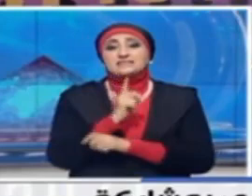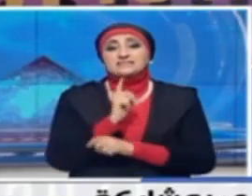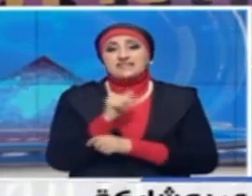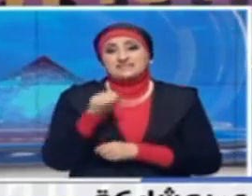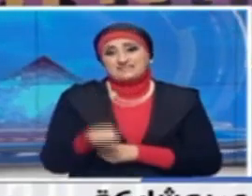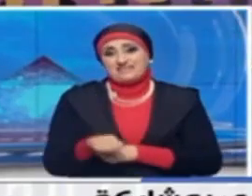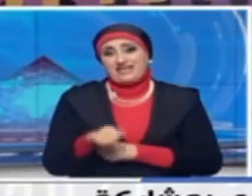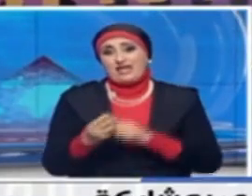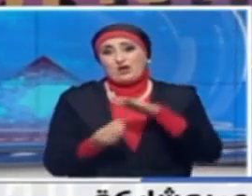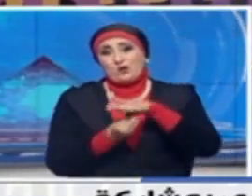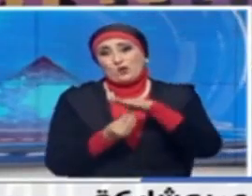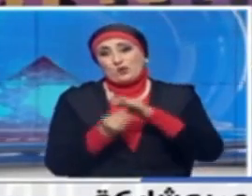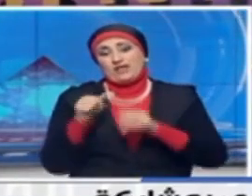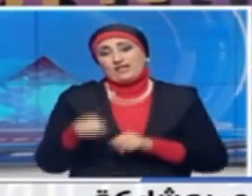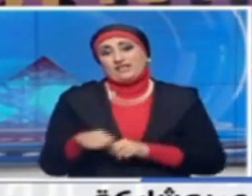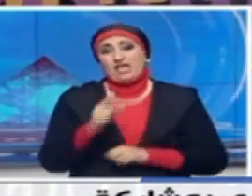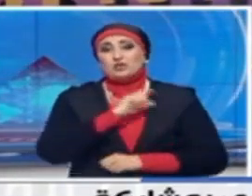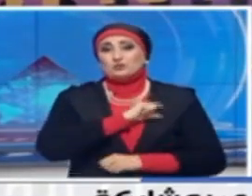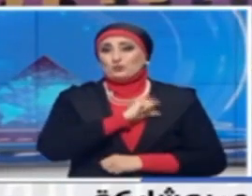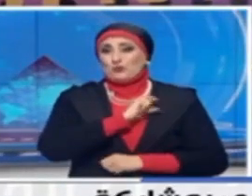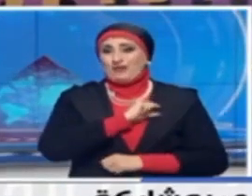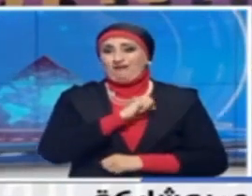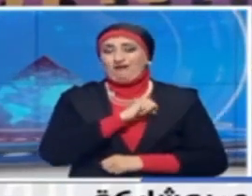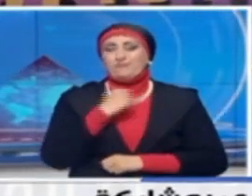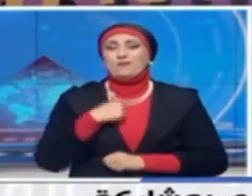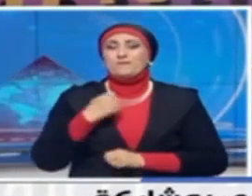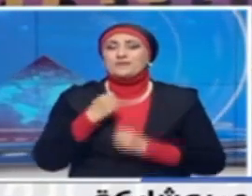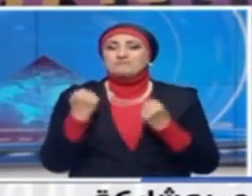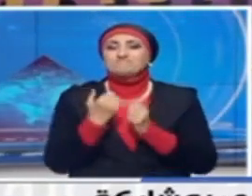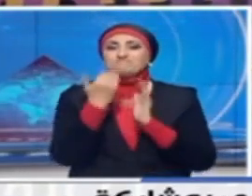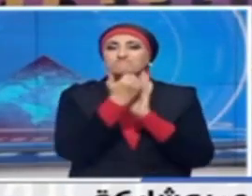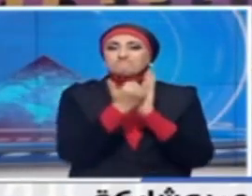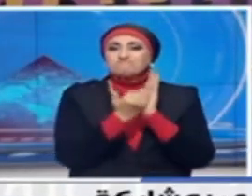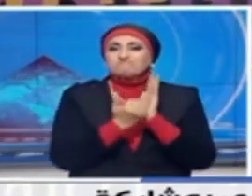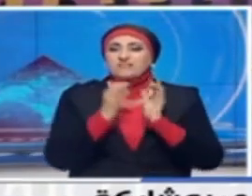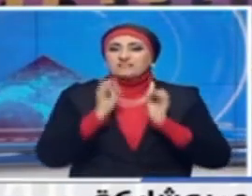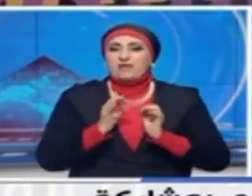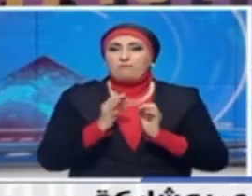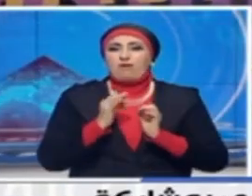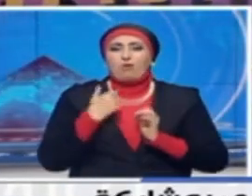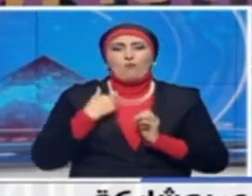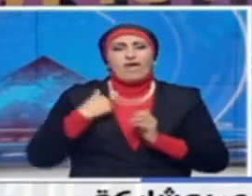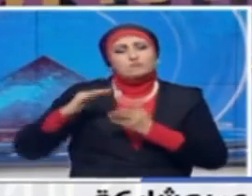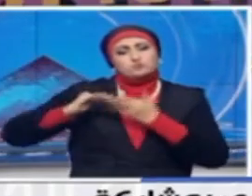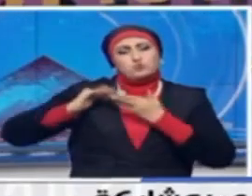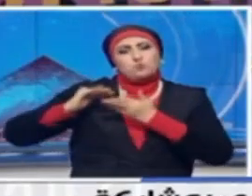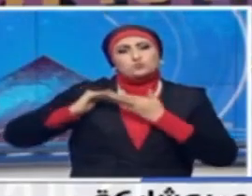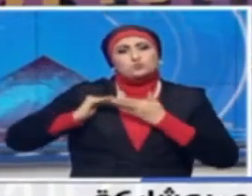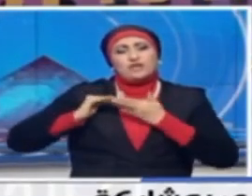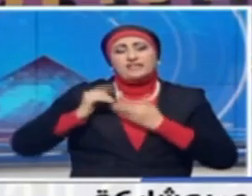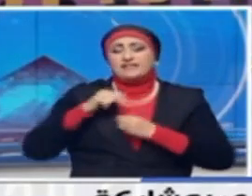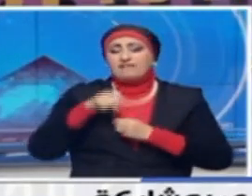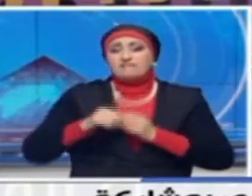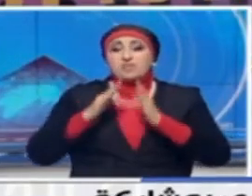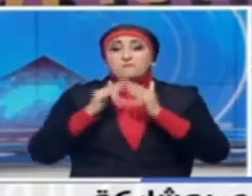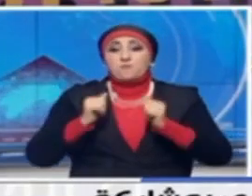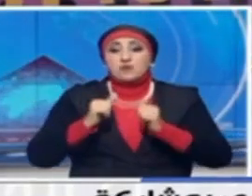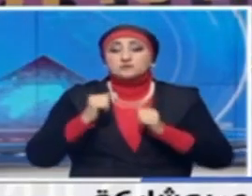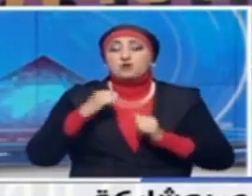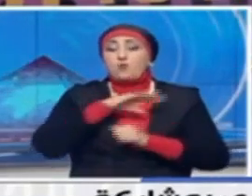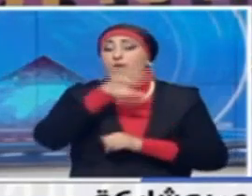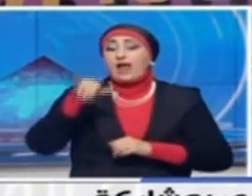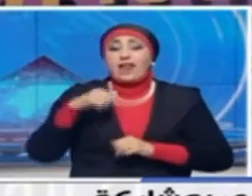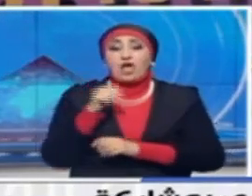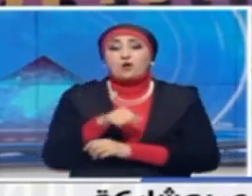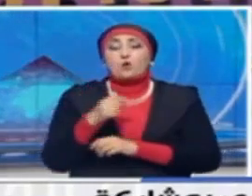أساتذة الجامعات أو الطلاب، بتنظيم هذا المنتدى ووجه الاستفادة الذي عاد على مصر وعلى التعليم العالي